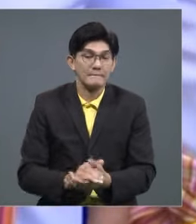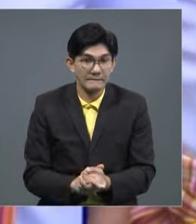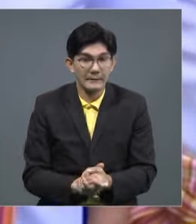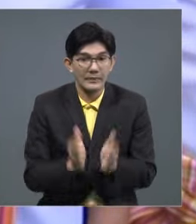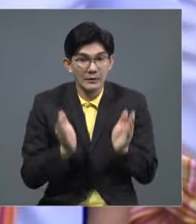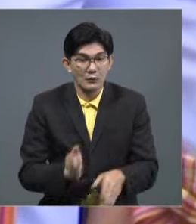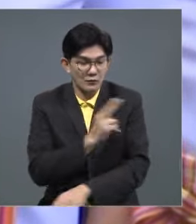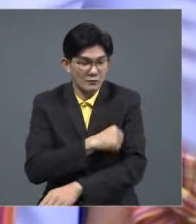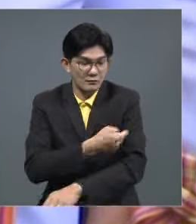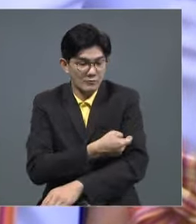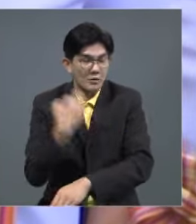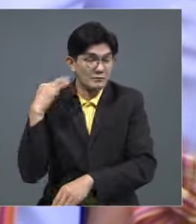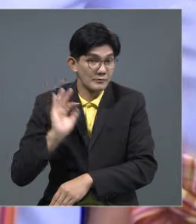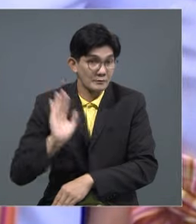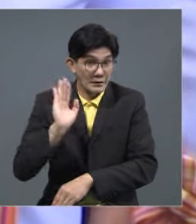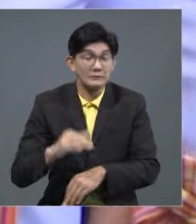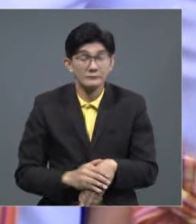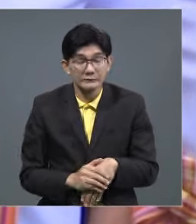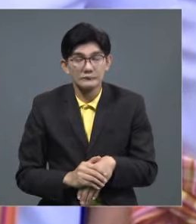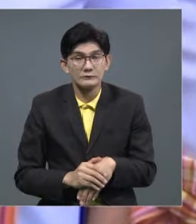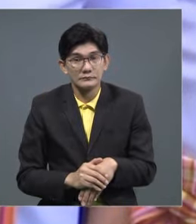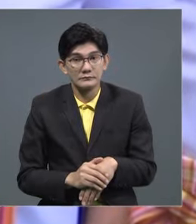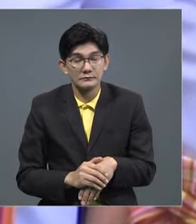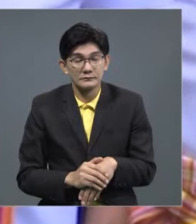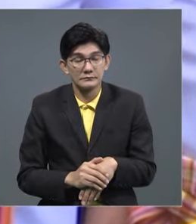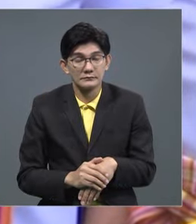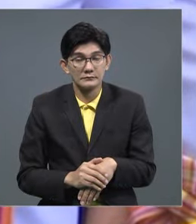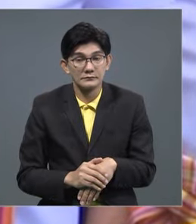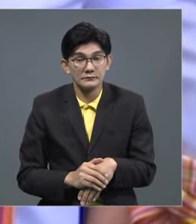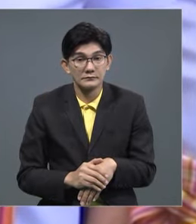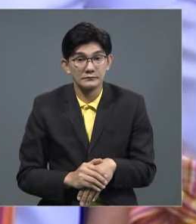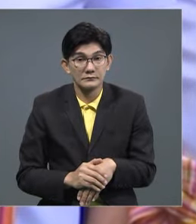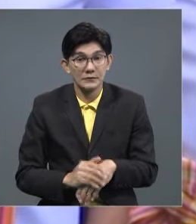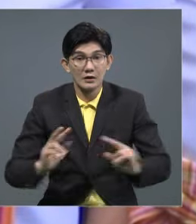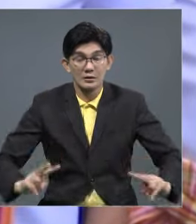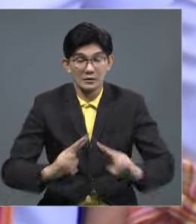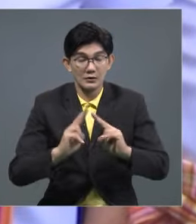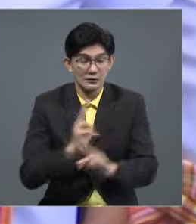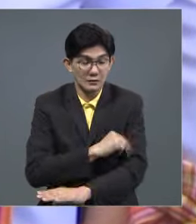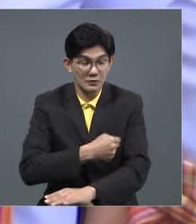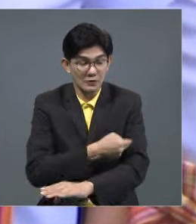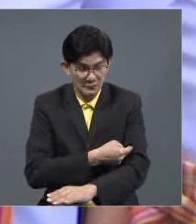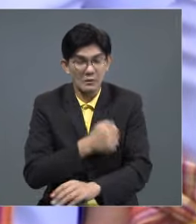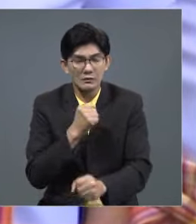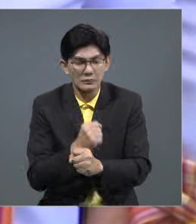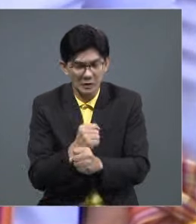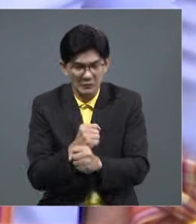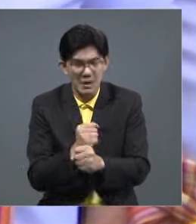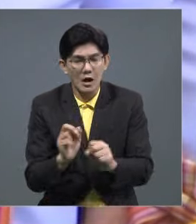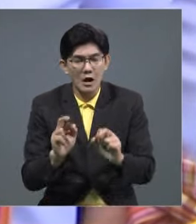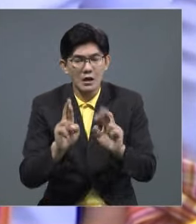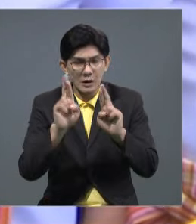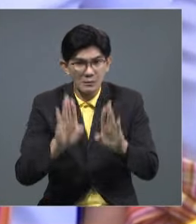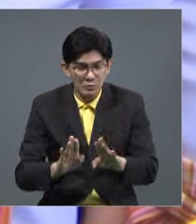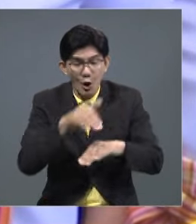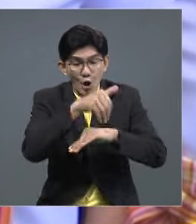คลากรสาธารณสุขก็พูดถึงเรื่องของการนำเอากระทรวงสาธารณสุขออกนอกระบบของกพ.